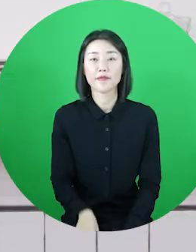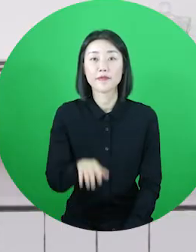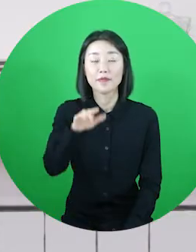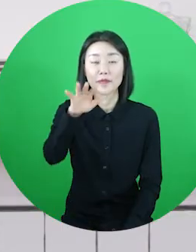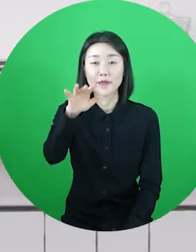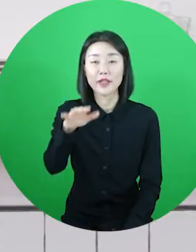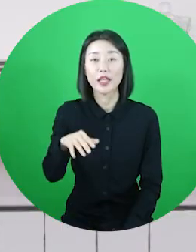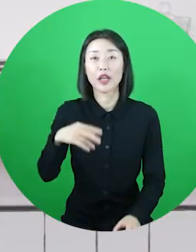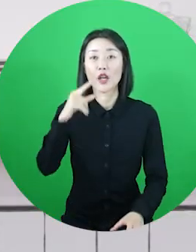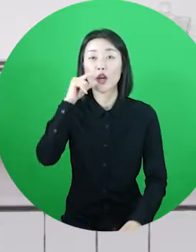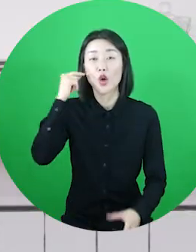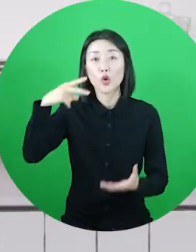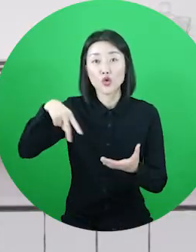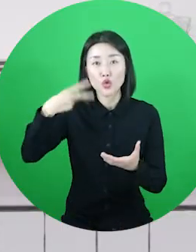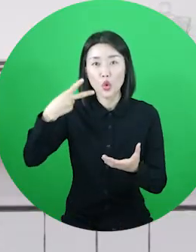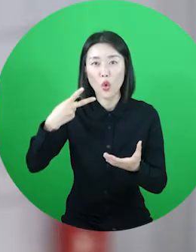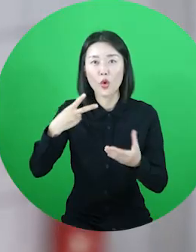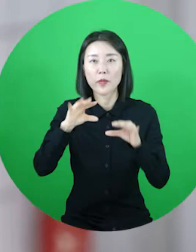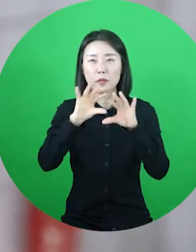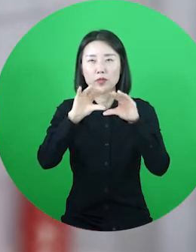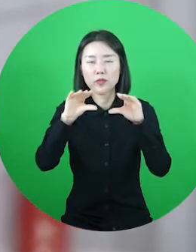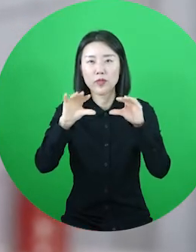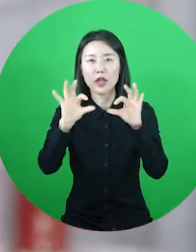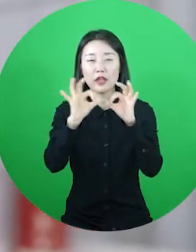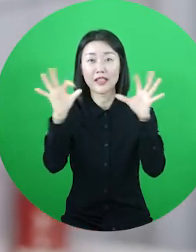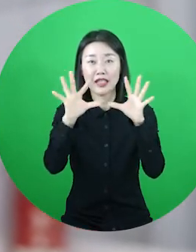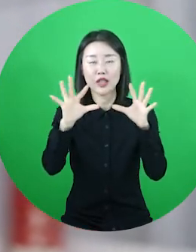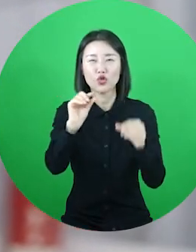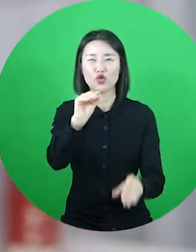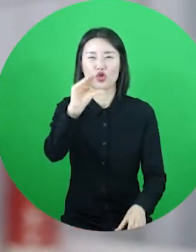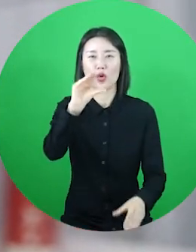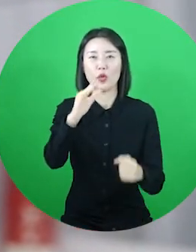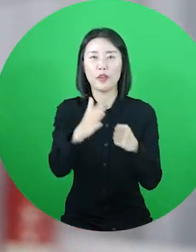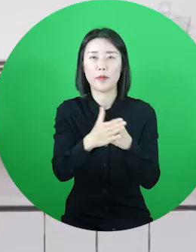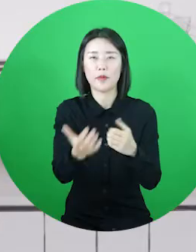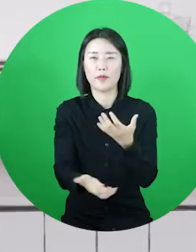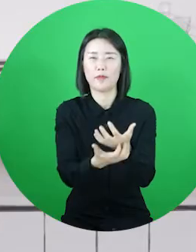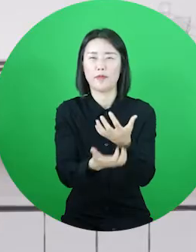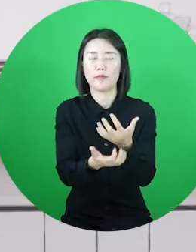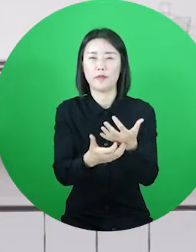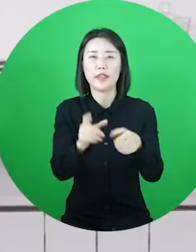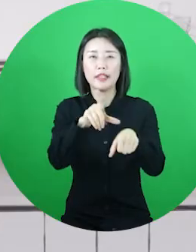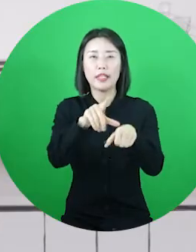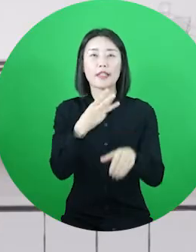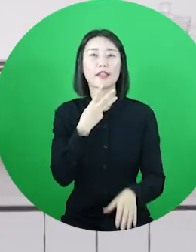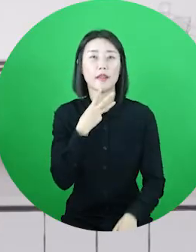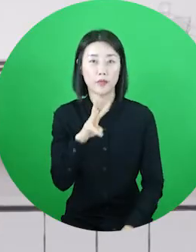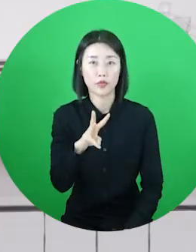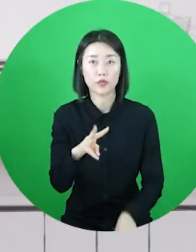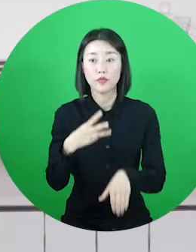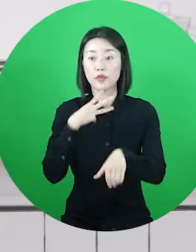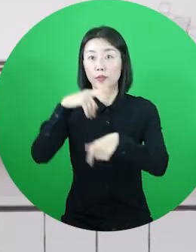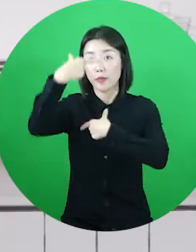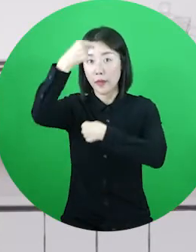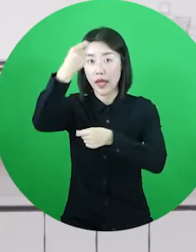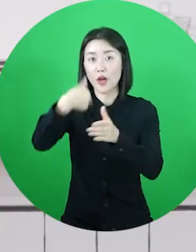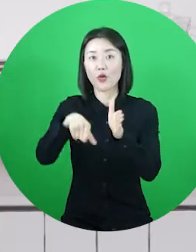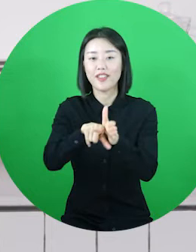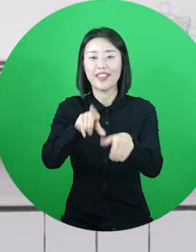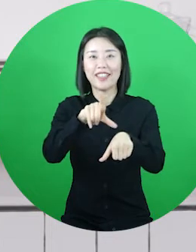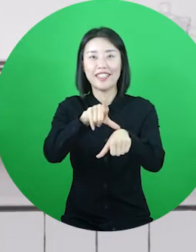통통한 우동면이 잘 익어야 하기 때문에 3분 동안 끓여줄 거예요. 3분을 정확하게 재기 위해